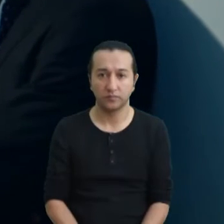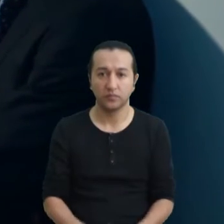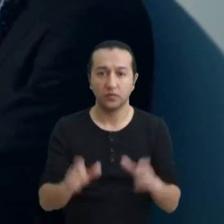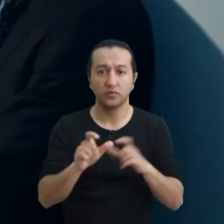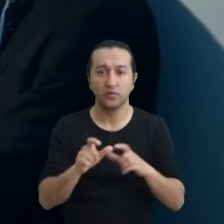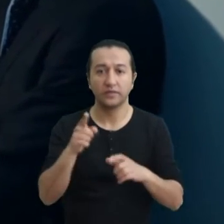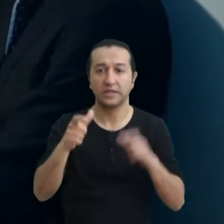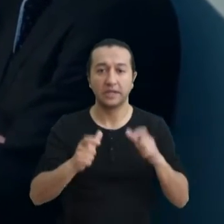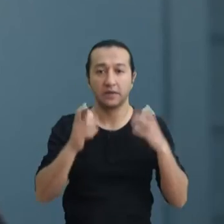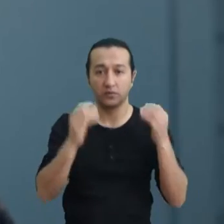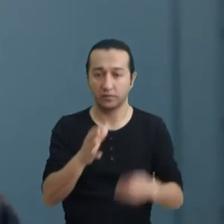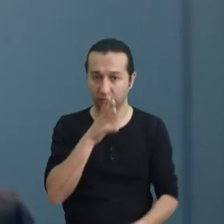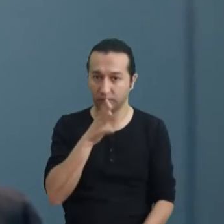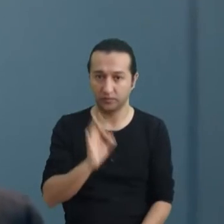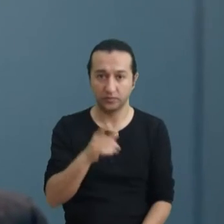Sophie'nin nerede olduğunu biliyor musun?